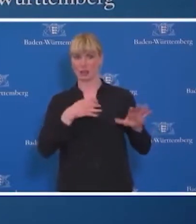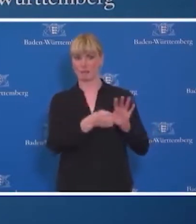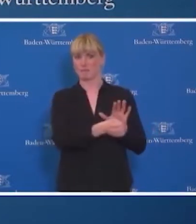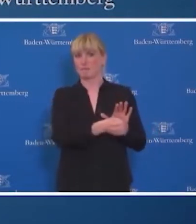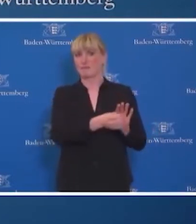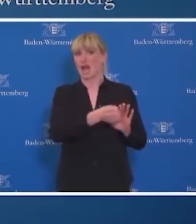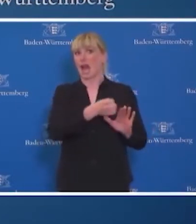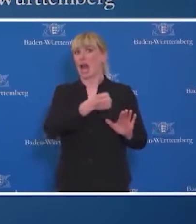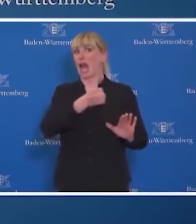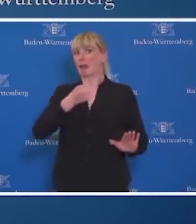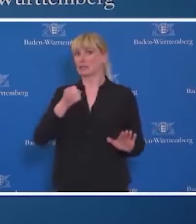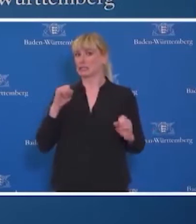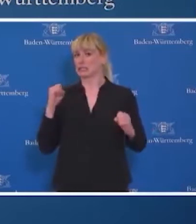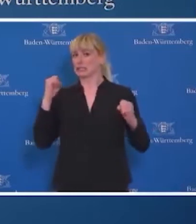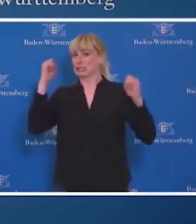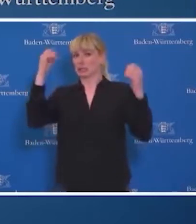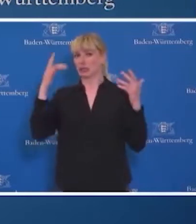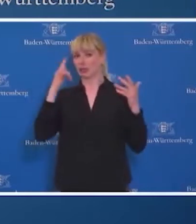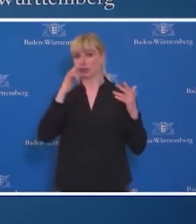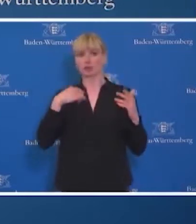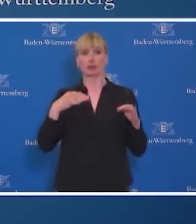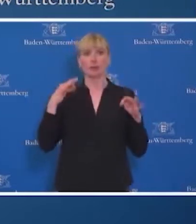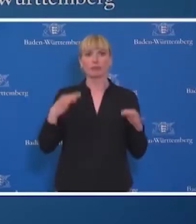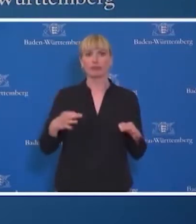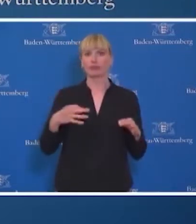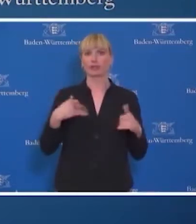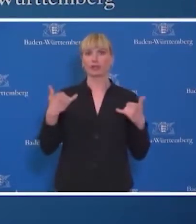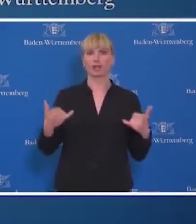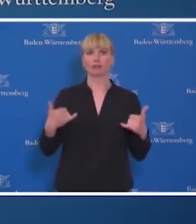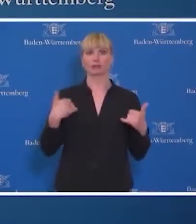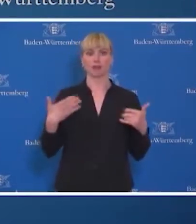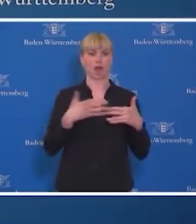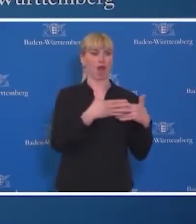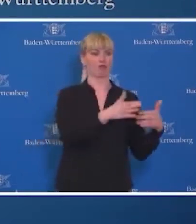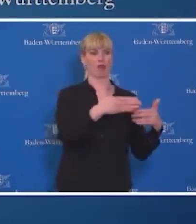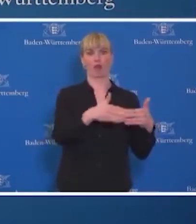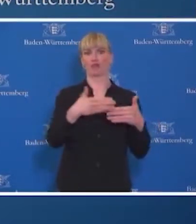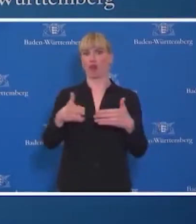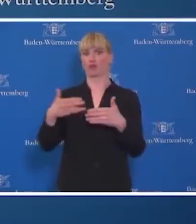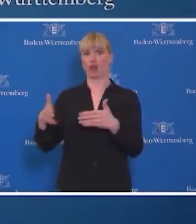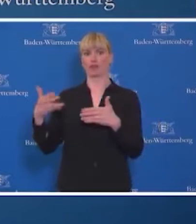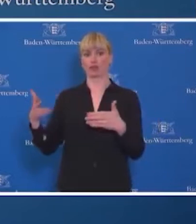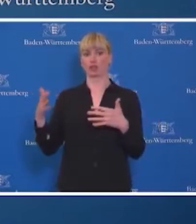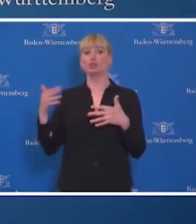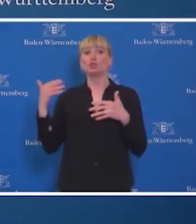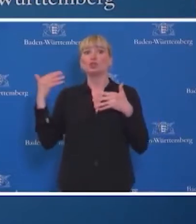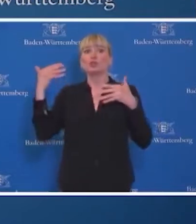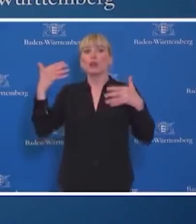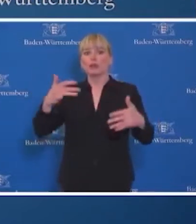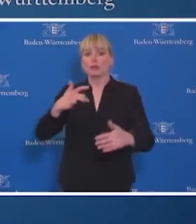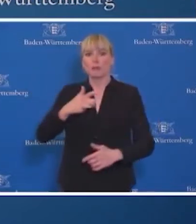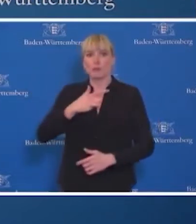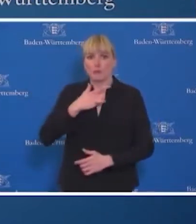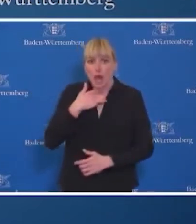senken. Fehler beim Hochfahren müssten wir mit einem extrem hohen Aufwand, extrem